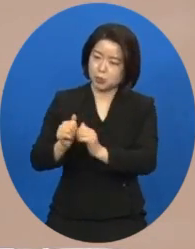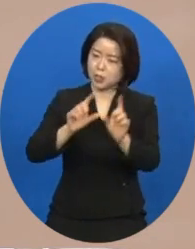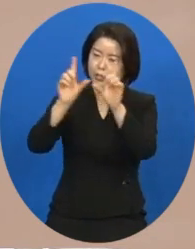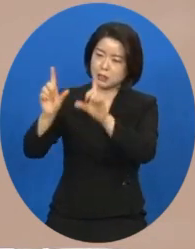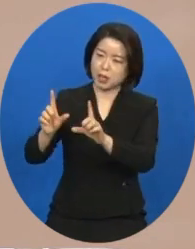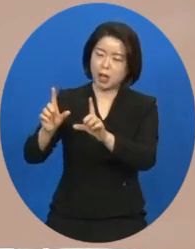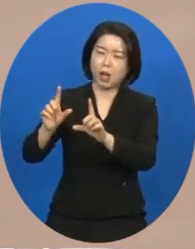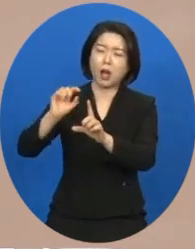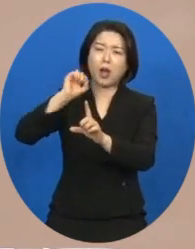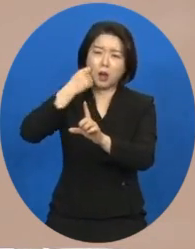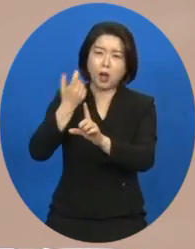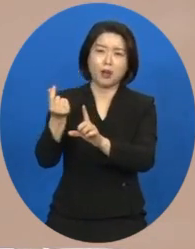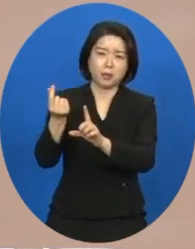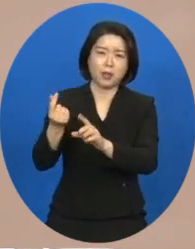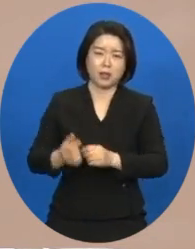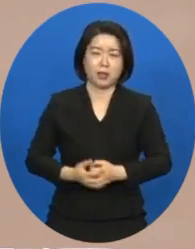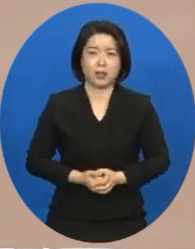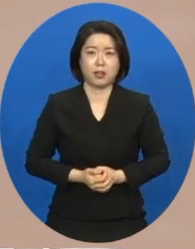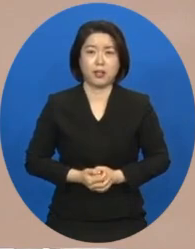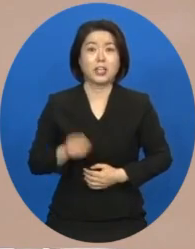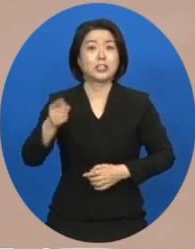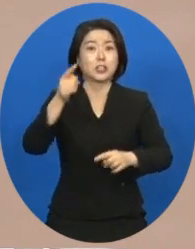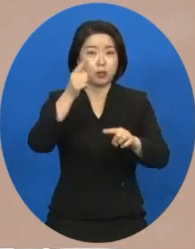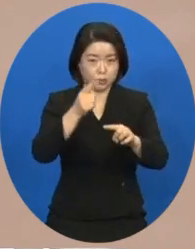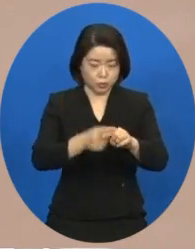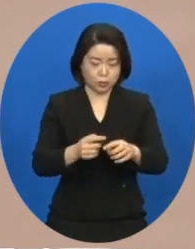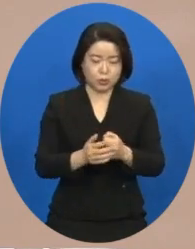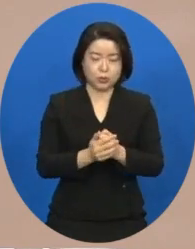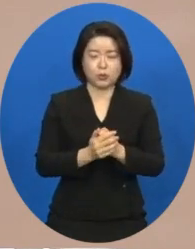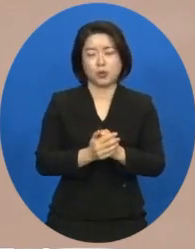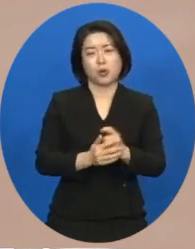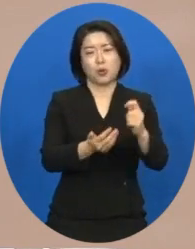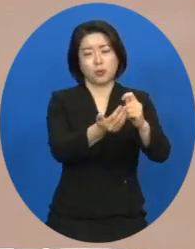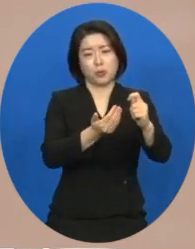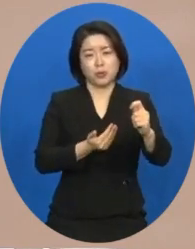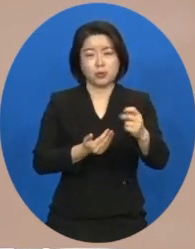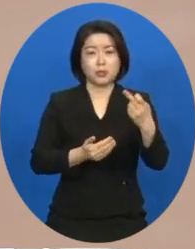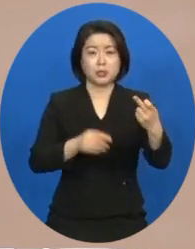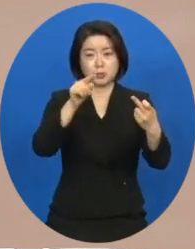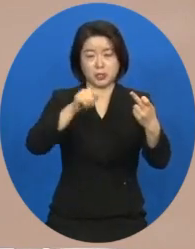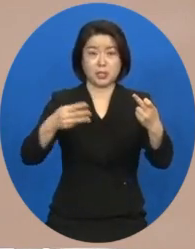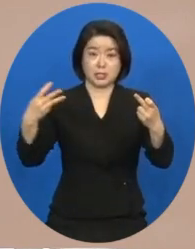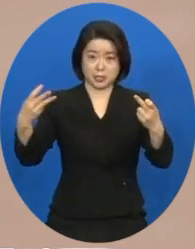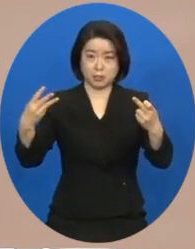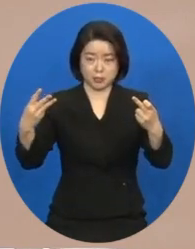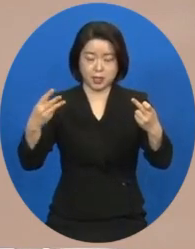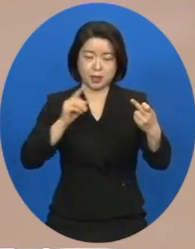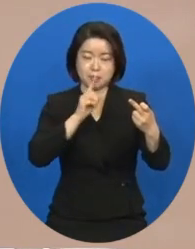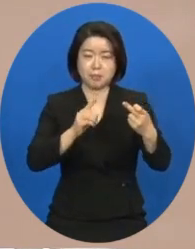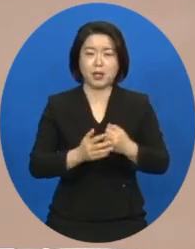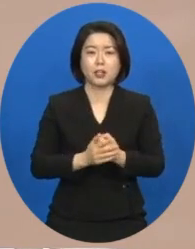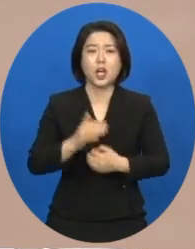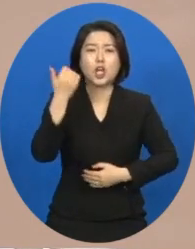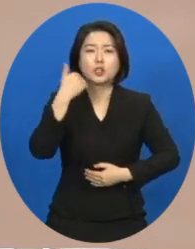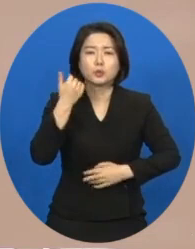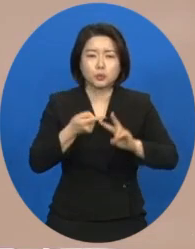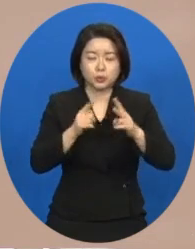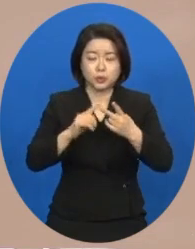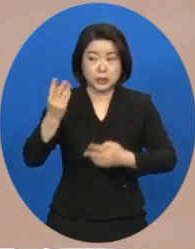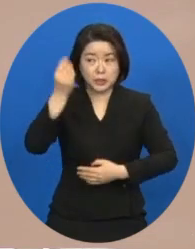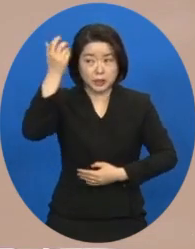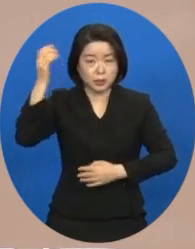없었던 거죠. 그러다가 고린도전서 12장 3절 말씀, 누구든지 성령이